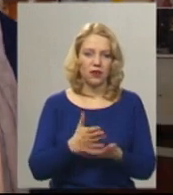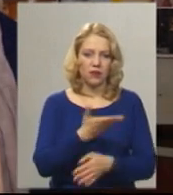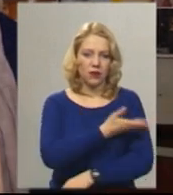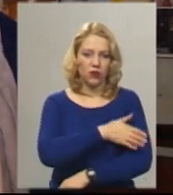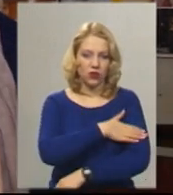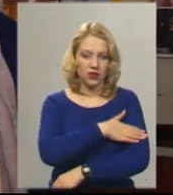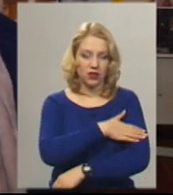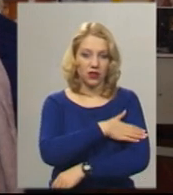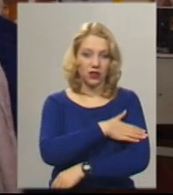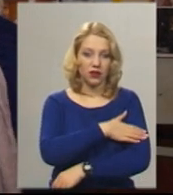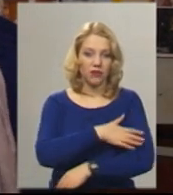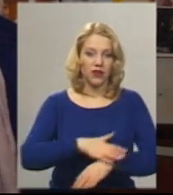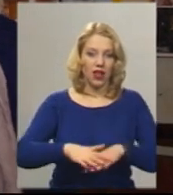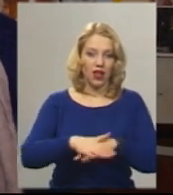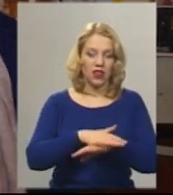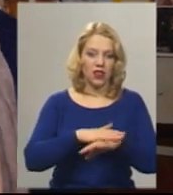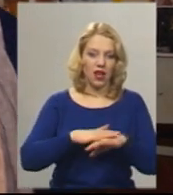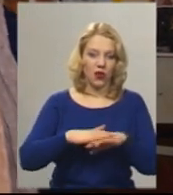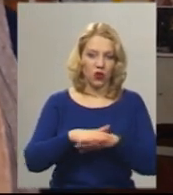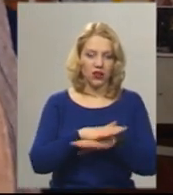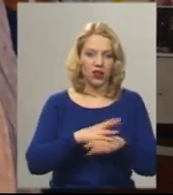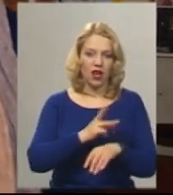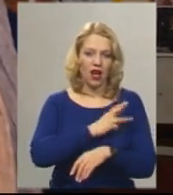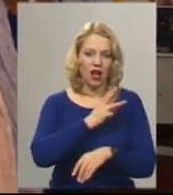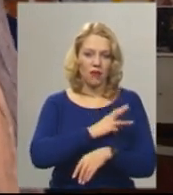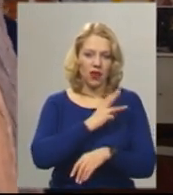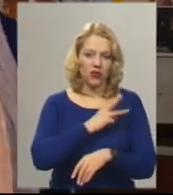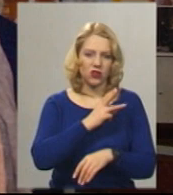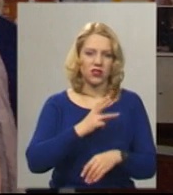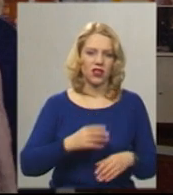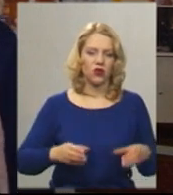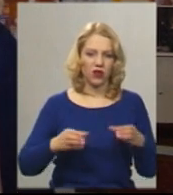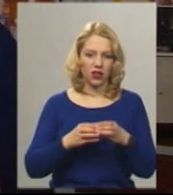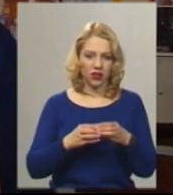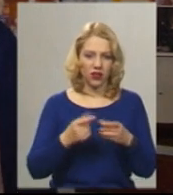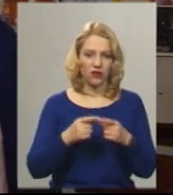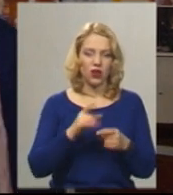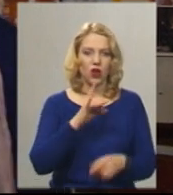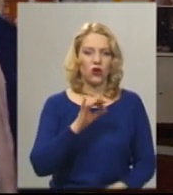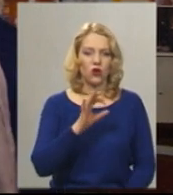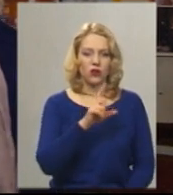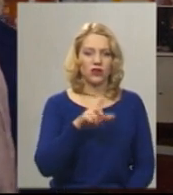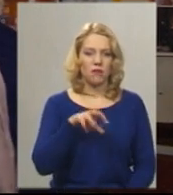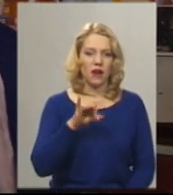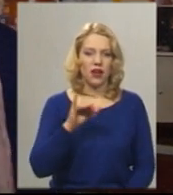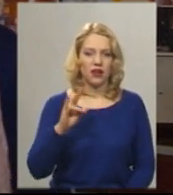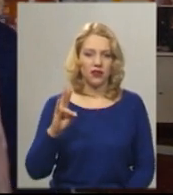польський народний аматорський колектив «Розмарин», де ми